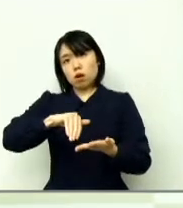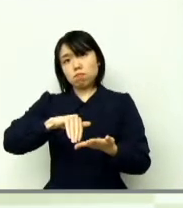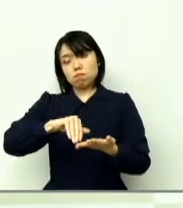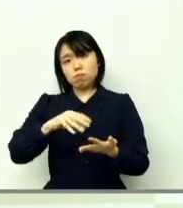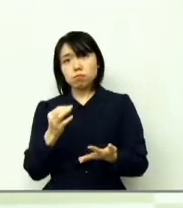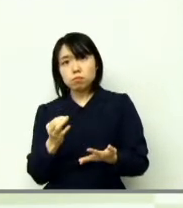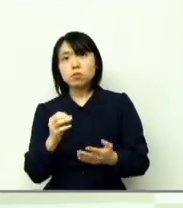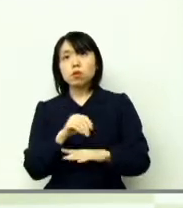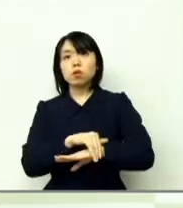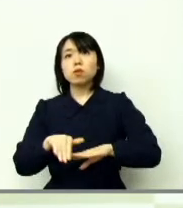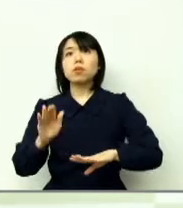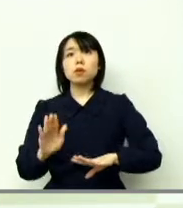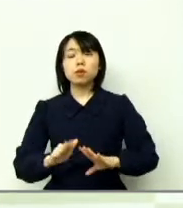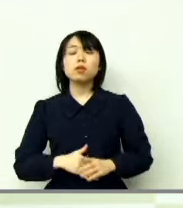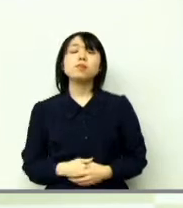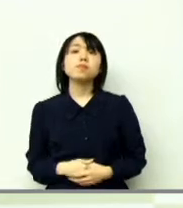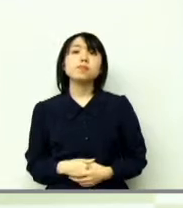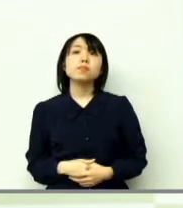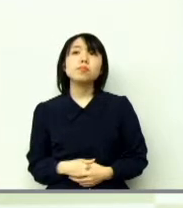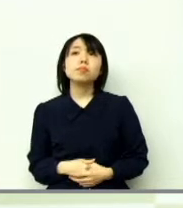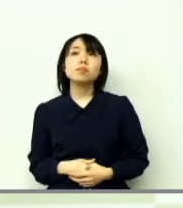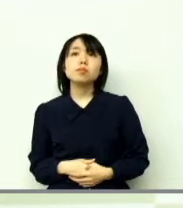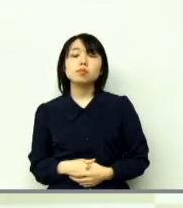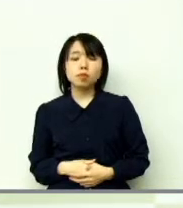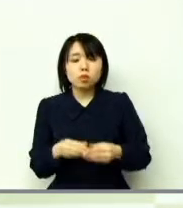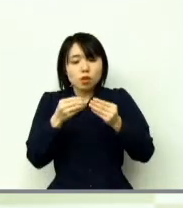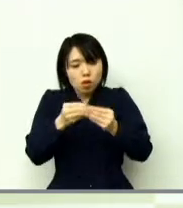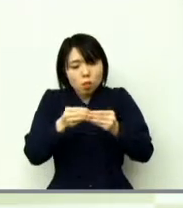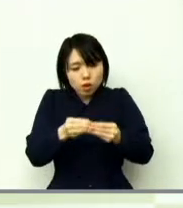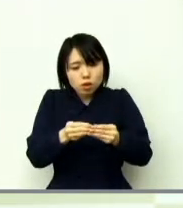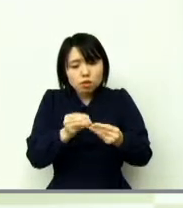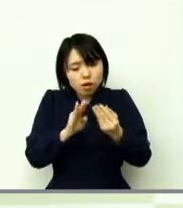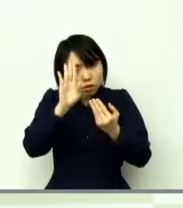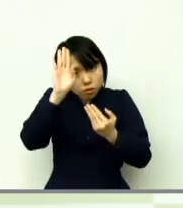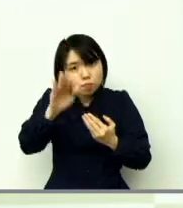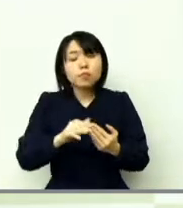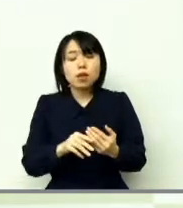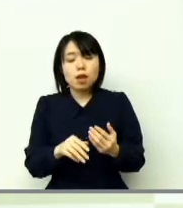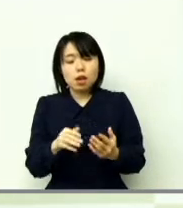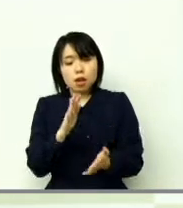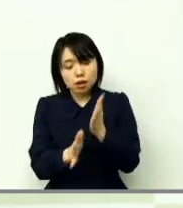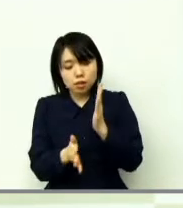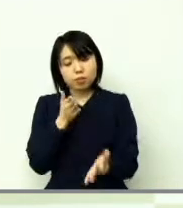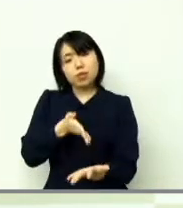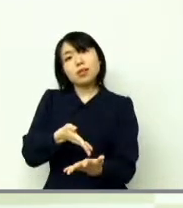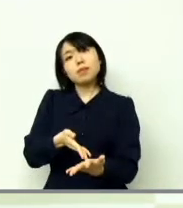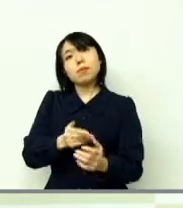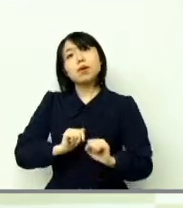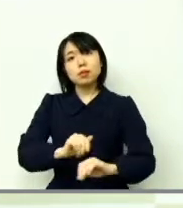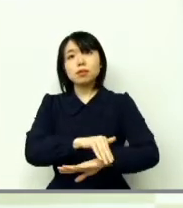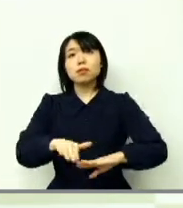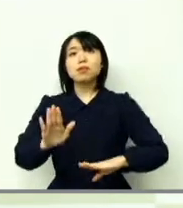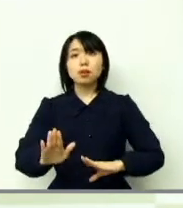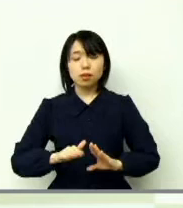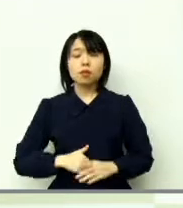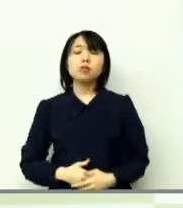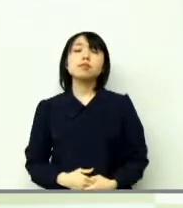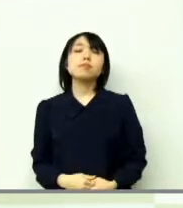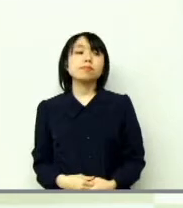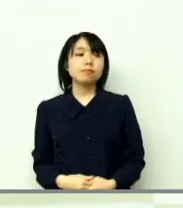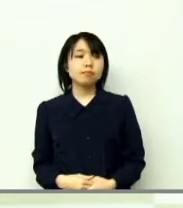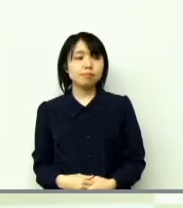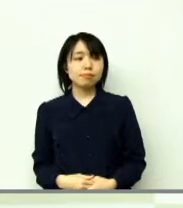また30年度の予算の詳細については改めてまた機会を設けてご紹介をさせていただきたいと思います